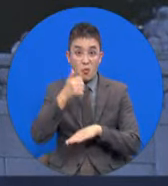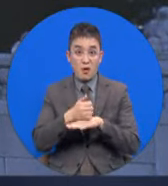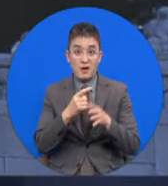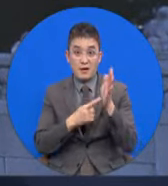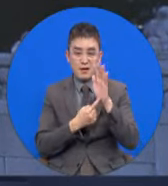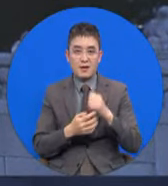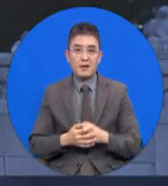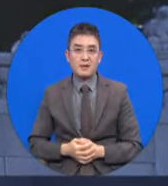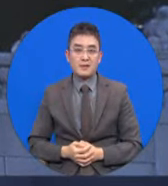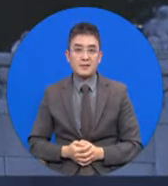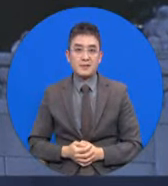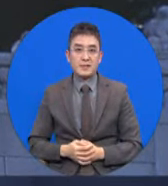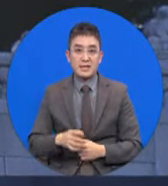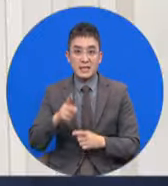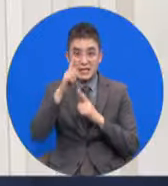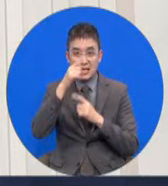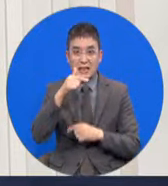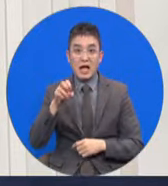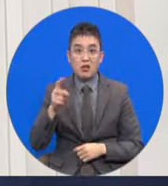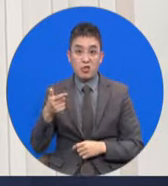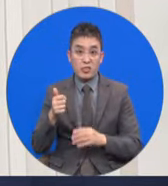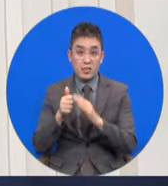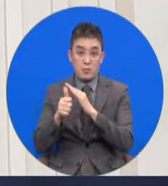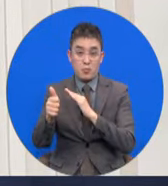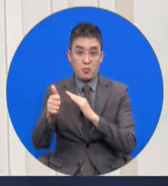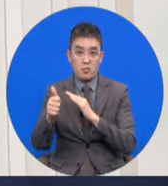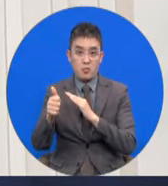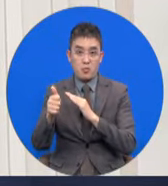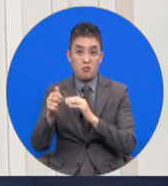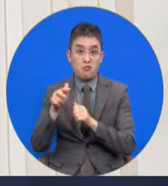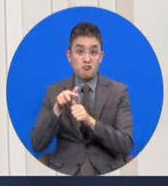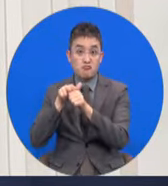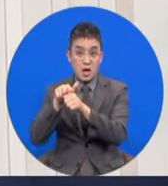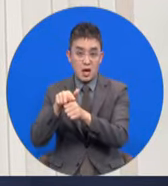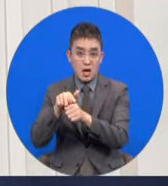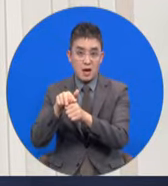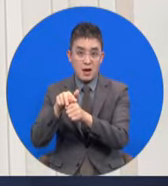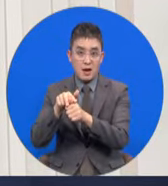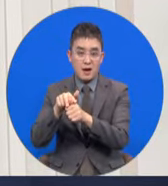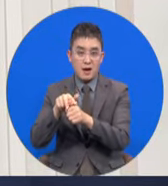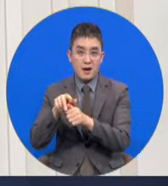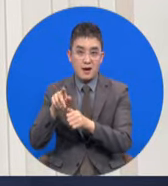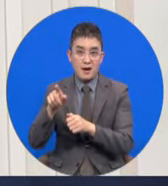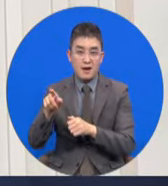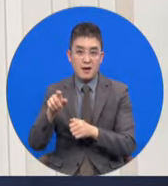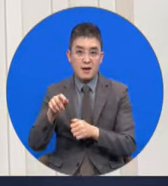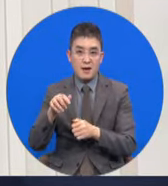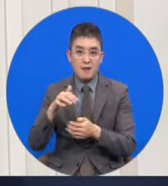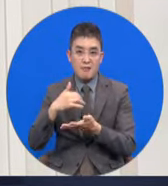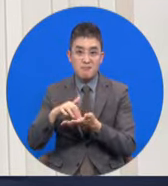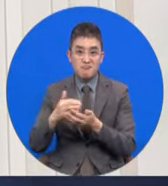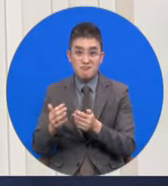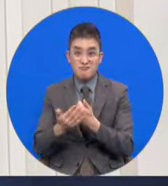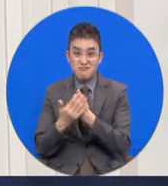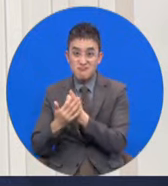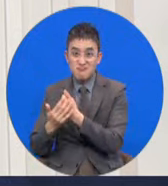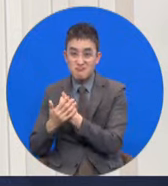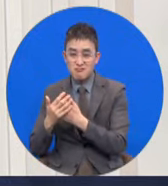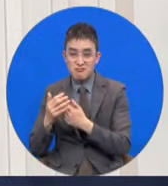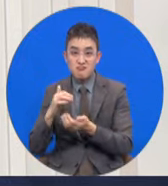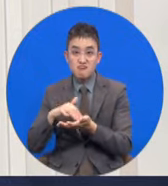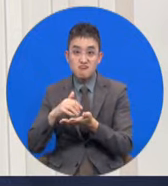이낙연 대표가 이제 출마해서 어느 정도 득표를 하느냐가 사실 제 3당으로서